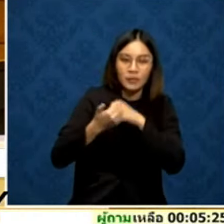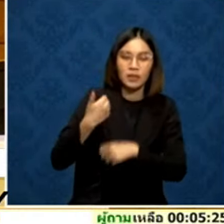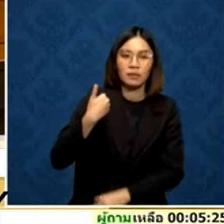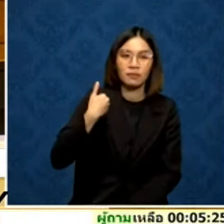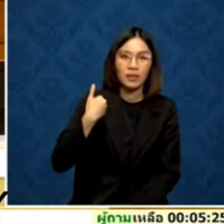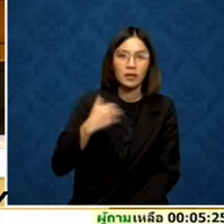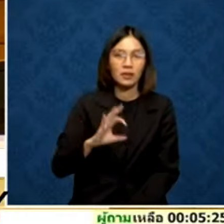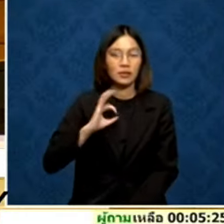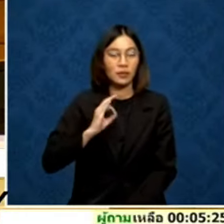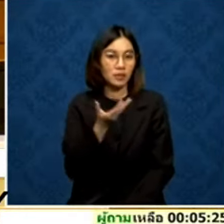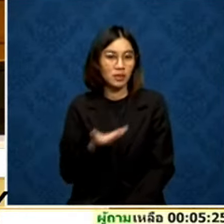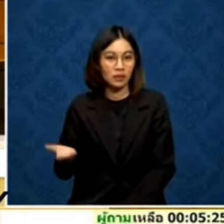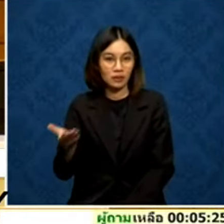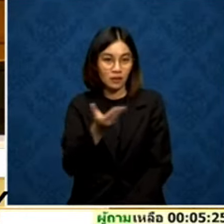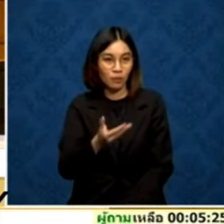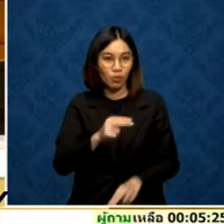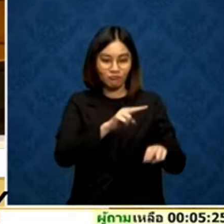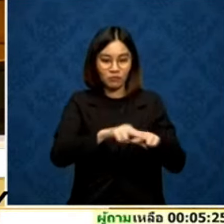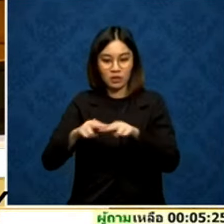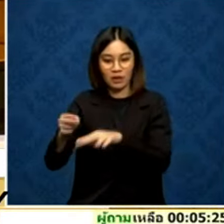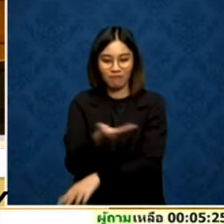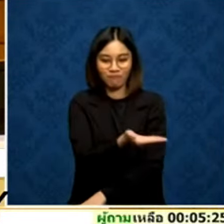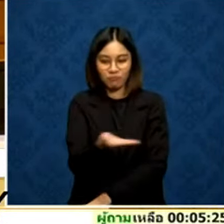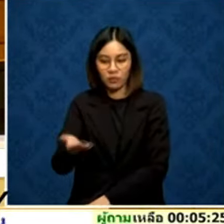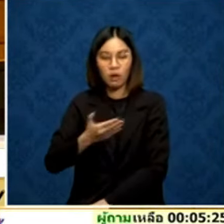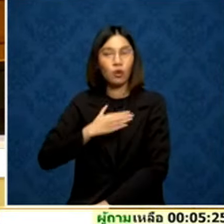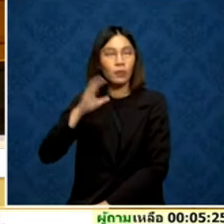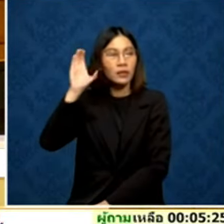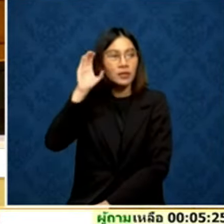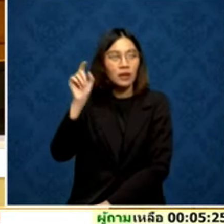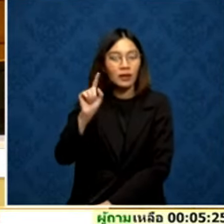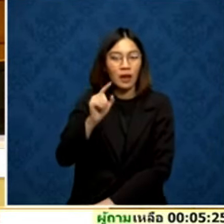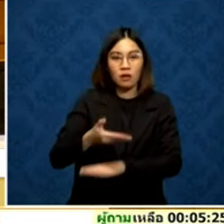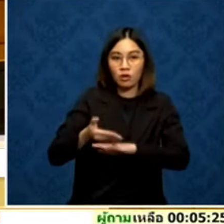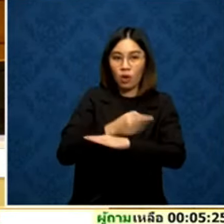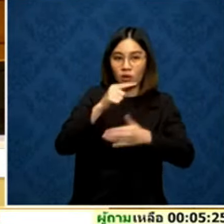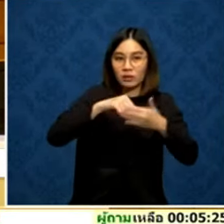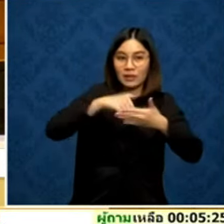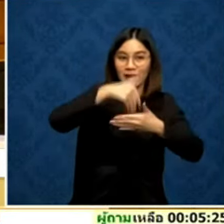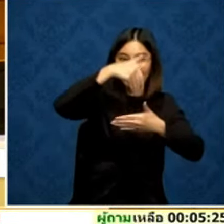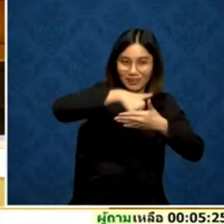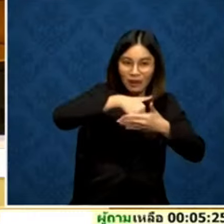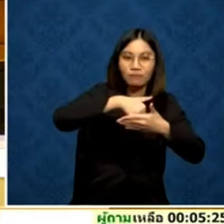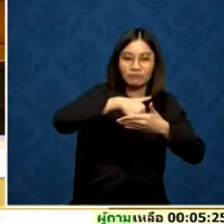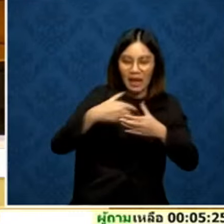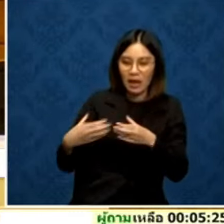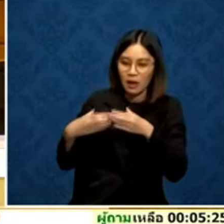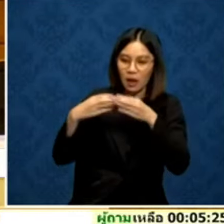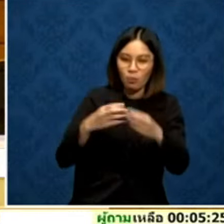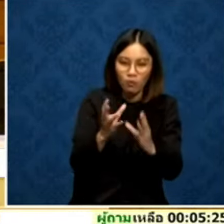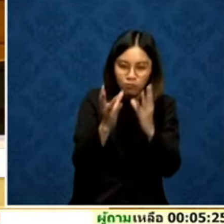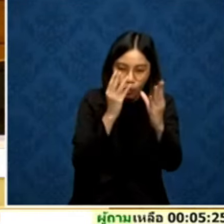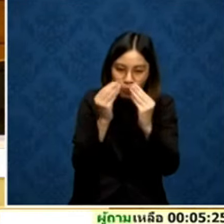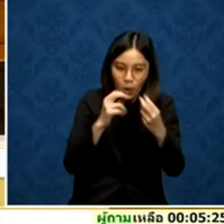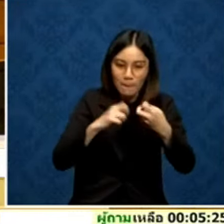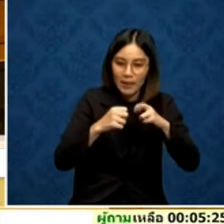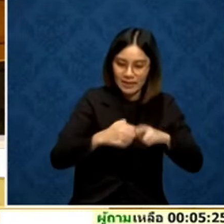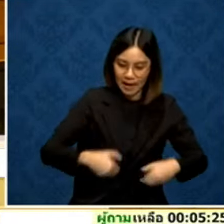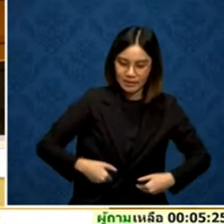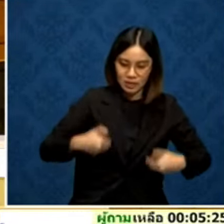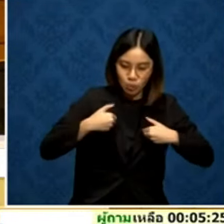านสมาชิกผู้ทรงเกียรติทุกท่านที่นั่งอยู่ที่นี้เนี่ยผมก็เชื่อว่าเวลาที่ท่านตั้งแต่ก่อนการเลือกตั้งแล้วเนี่ยท่านลงไปเนี่ยนอกจากปัญหาปากท้องแล้วก็ปัญหายาเสพติดก็เย